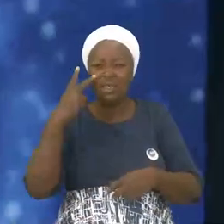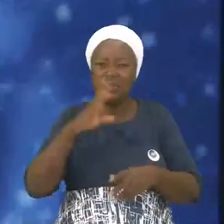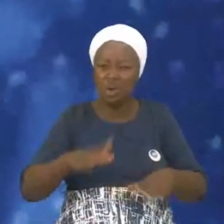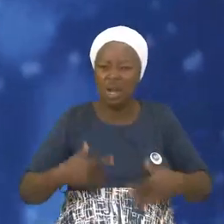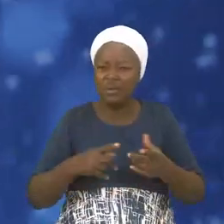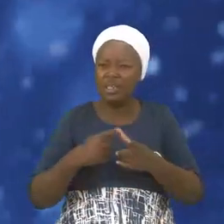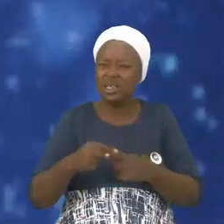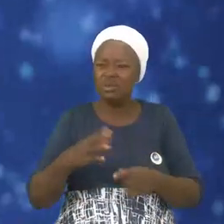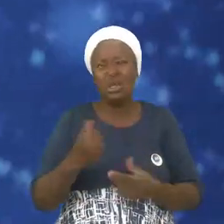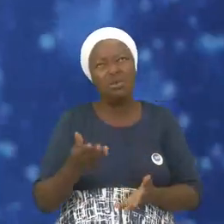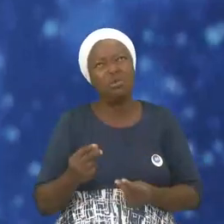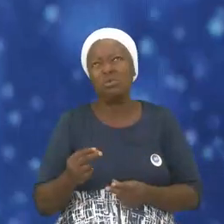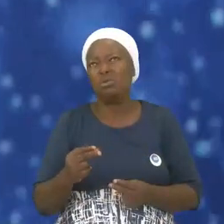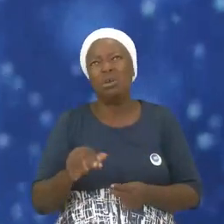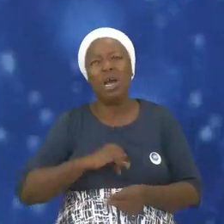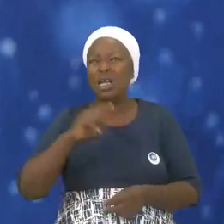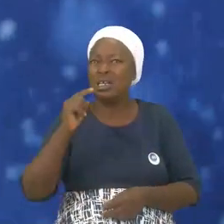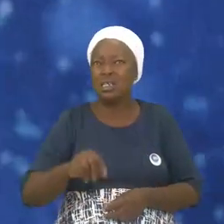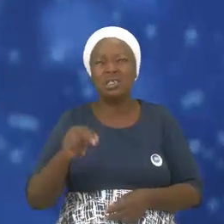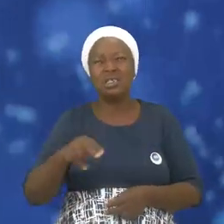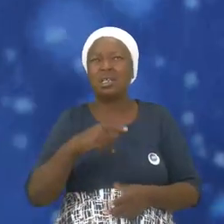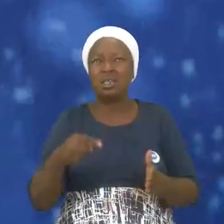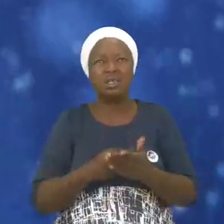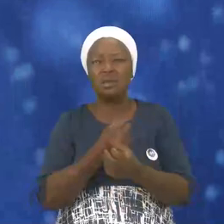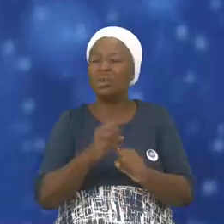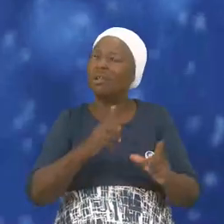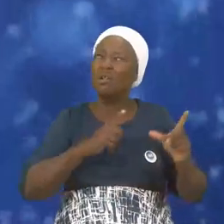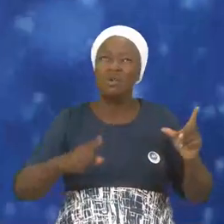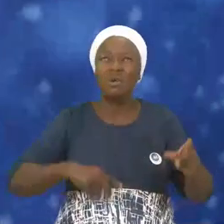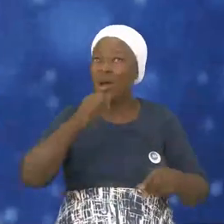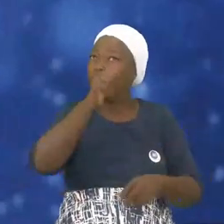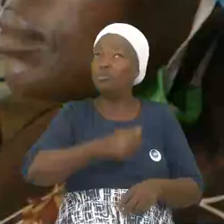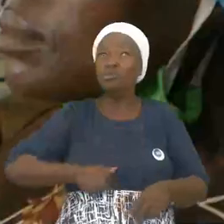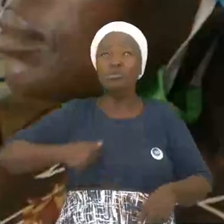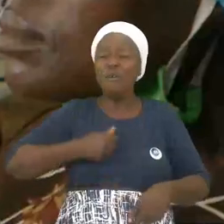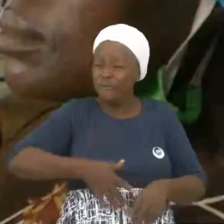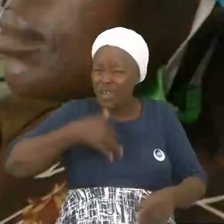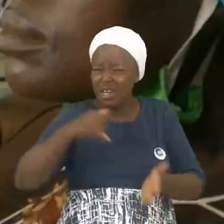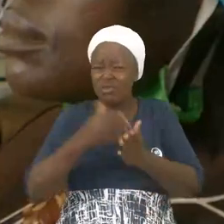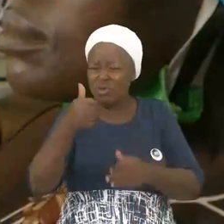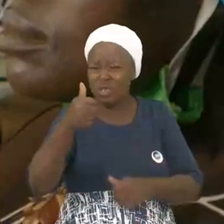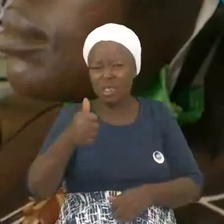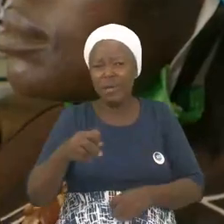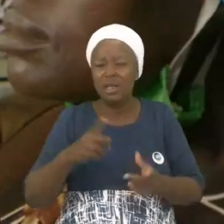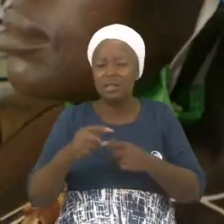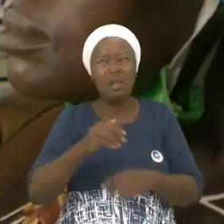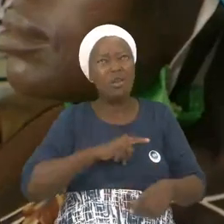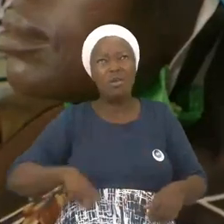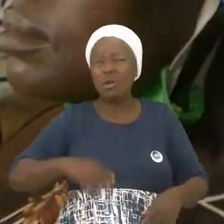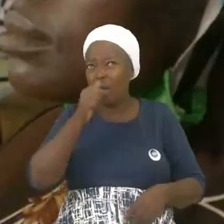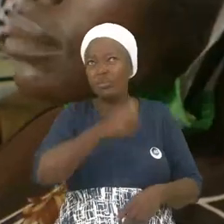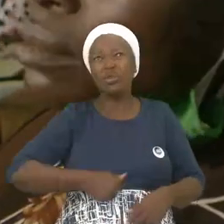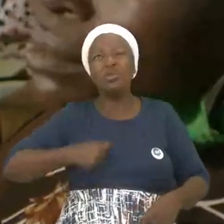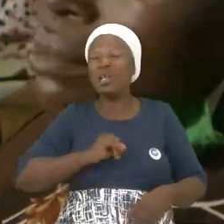dois regarder ta vie. Regarde tes péchés. Tu veux le salut du Seigneur. Tu dis, Seigneur, je reviens. Seigneur, je me